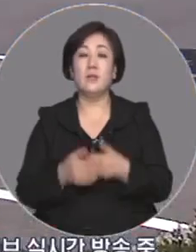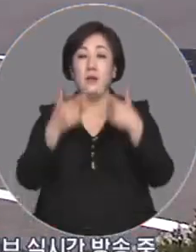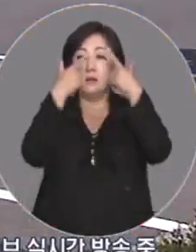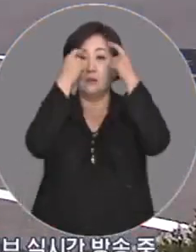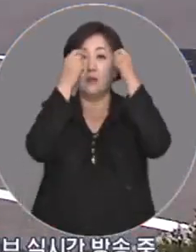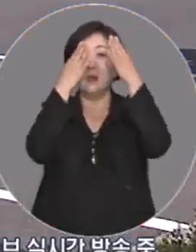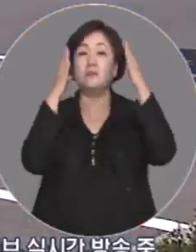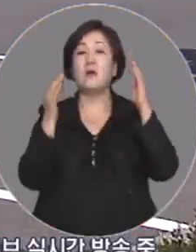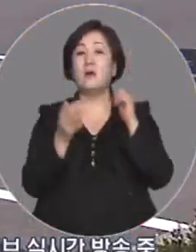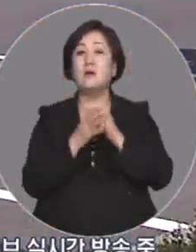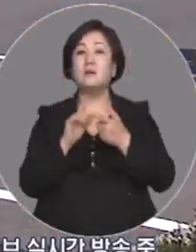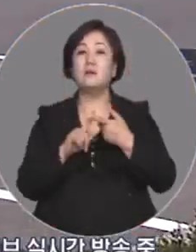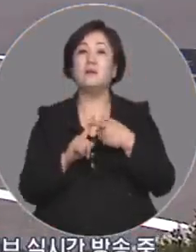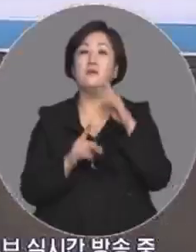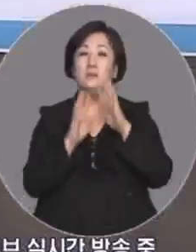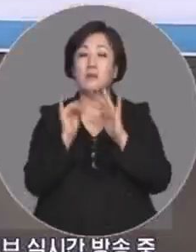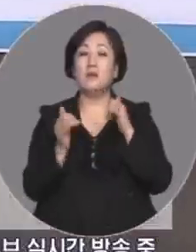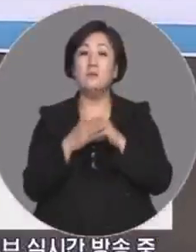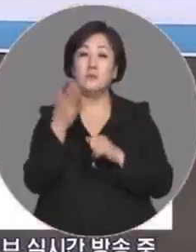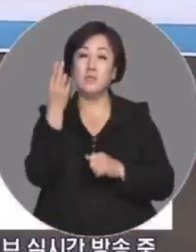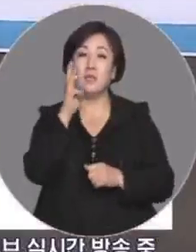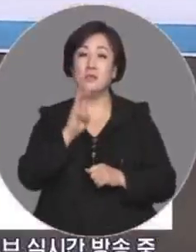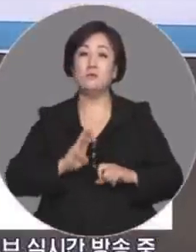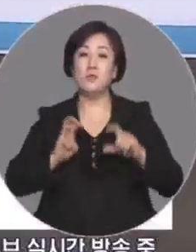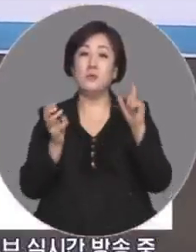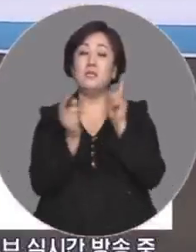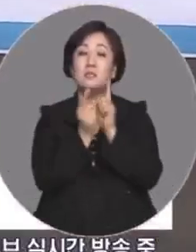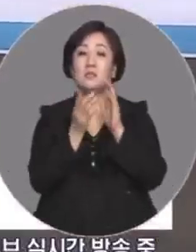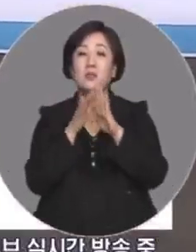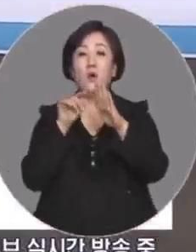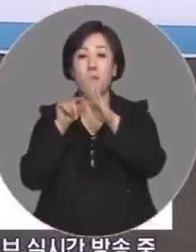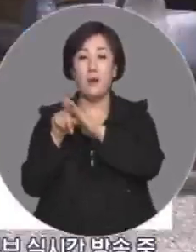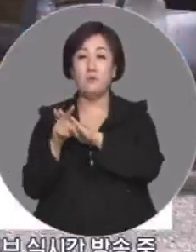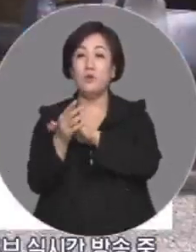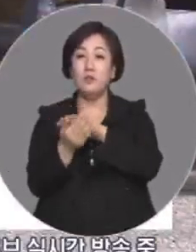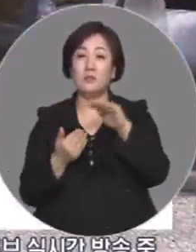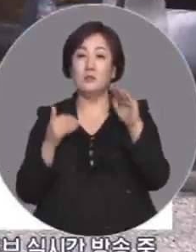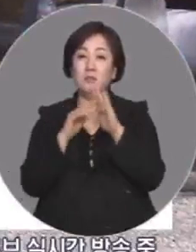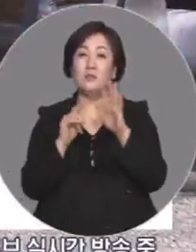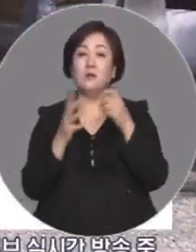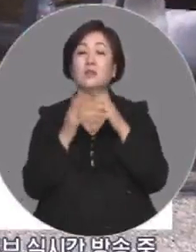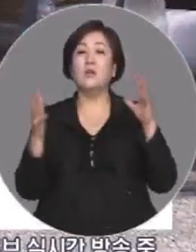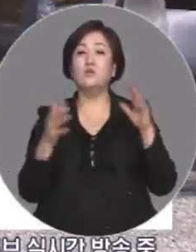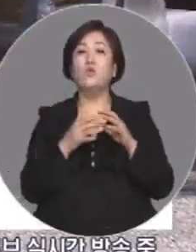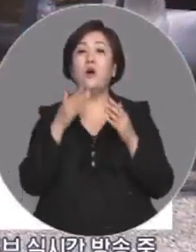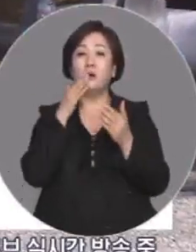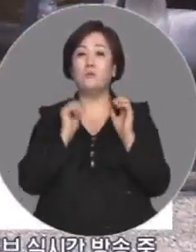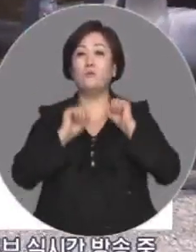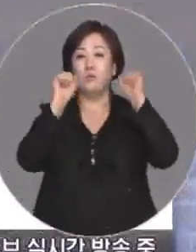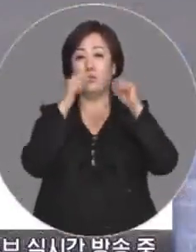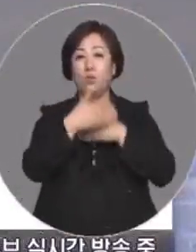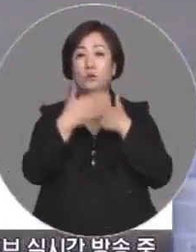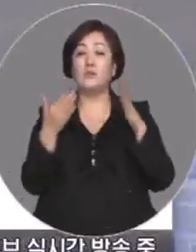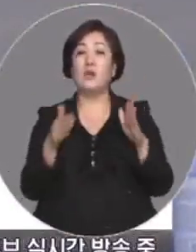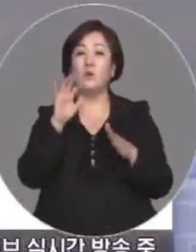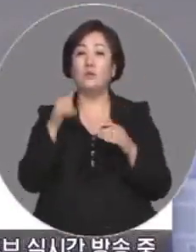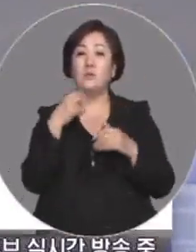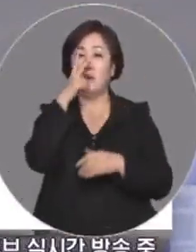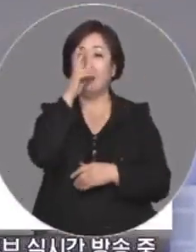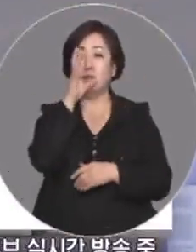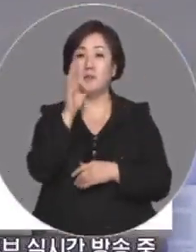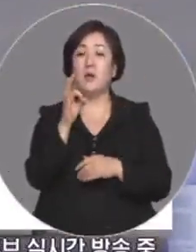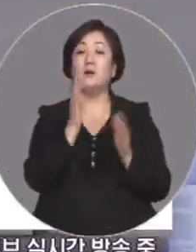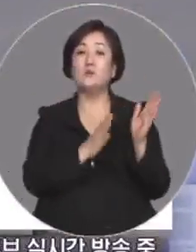대학교 4학년 A씨는 지난달 30일 현장 실습을 앞두고 울산 종합운동장 선별검사소에서